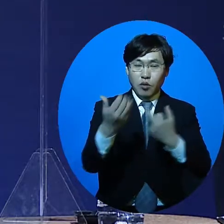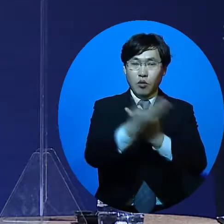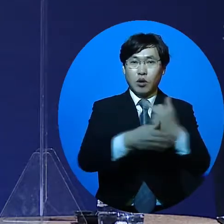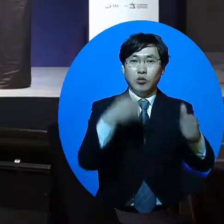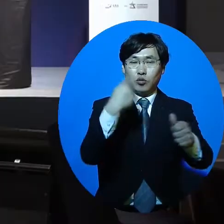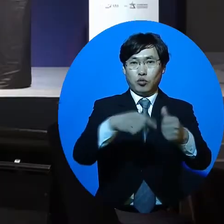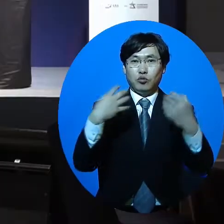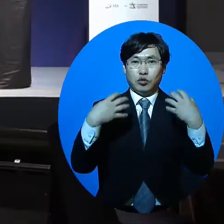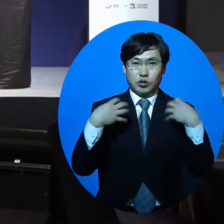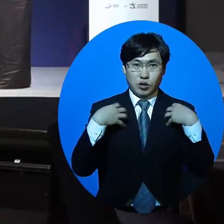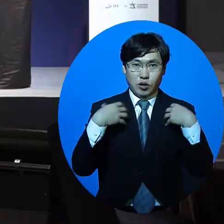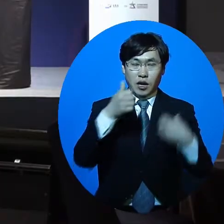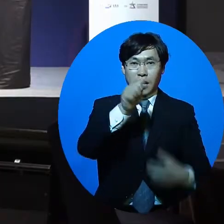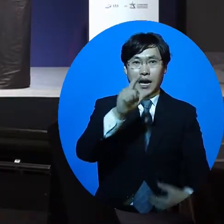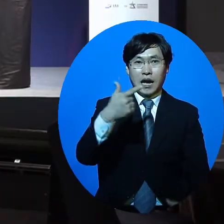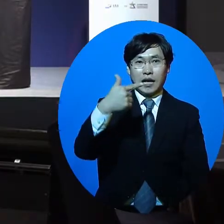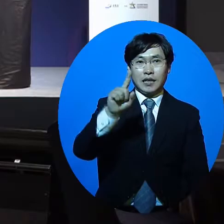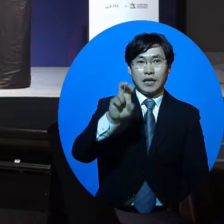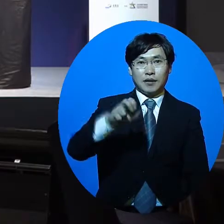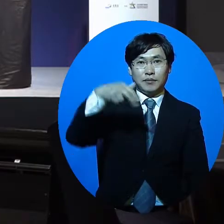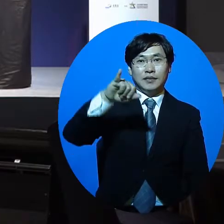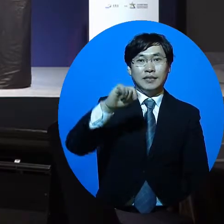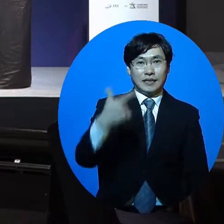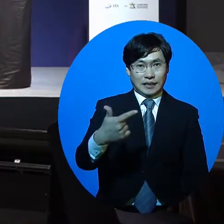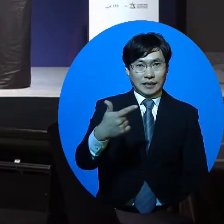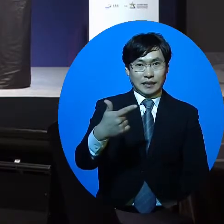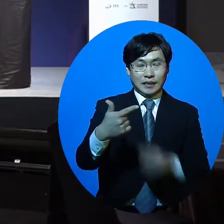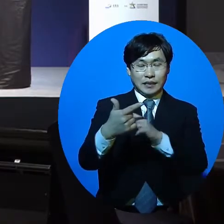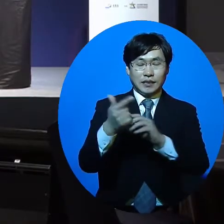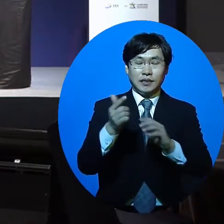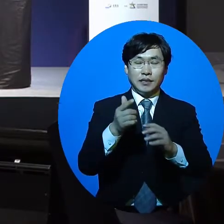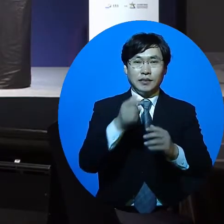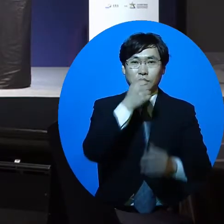문화체육과 장학관 허남진 장학관님을 소개해 드리겠습니다.